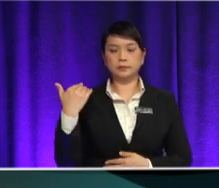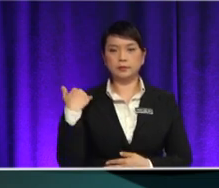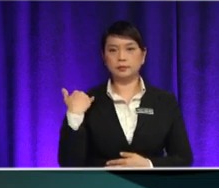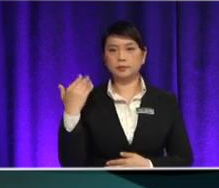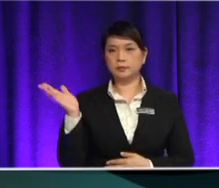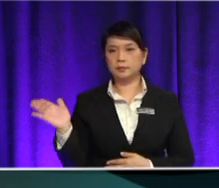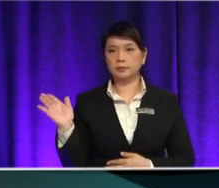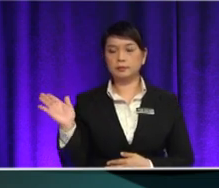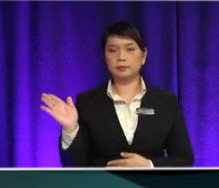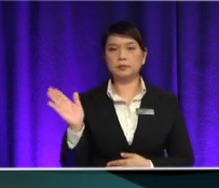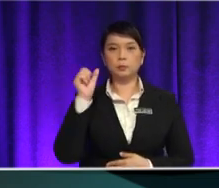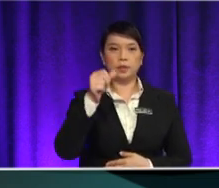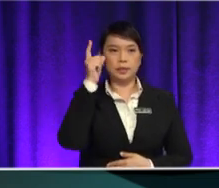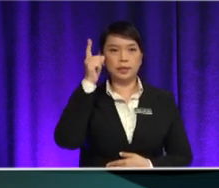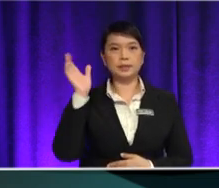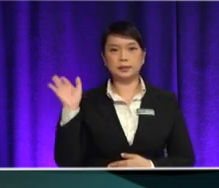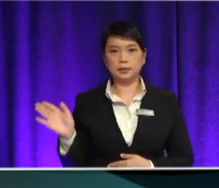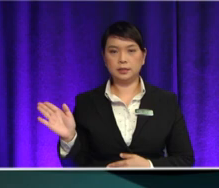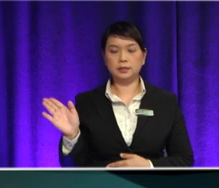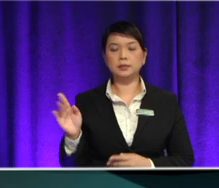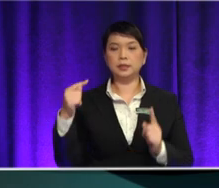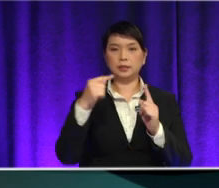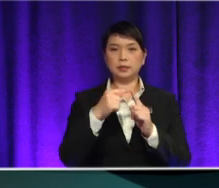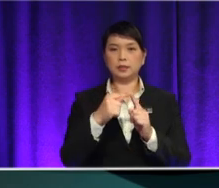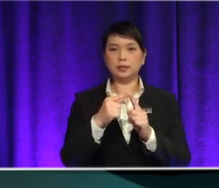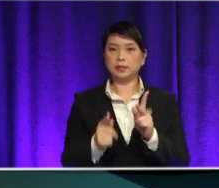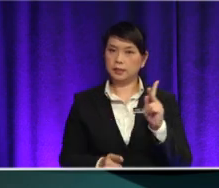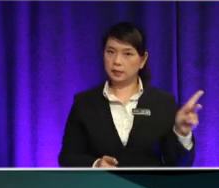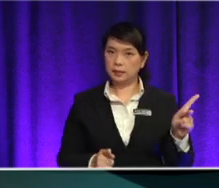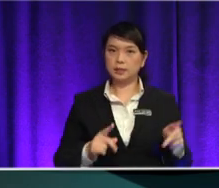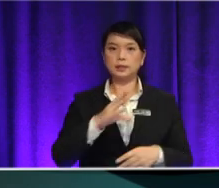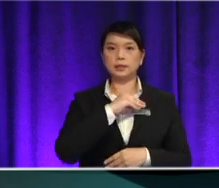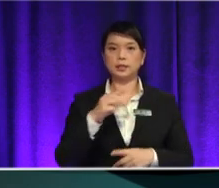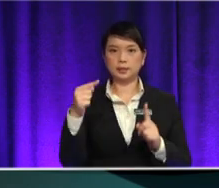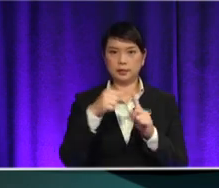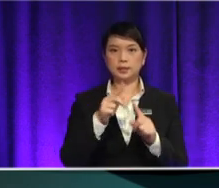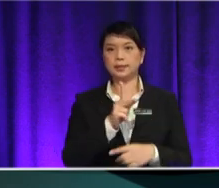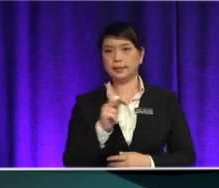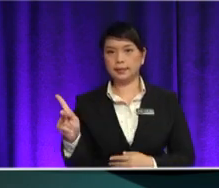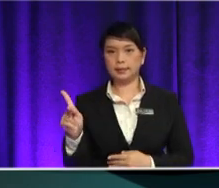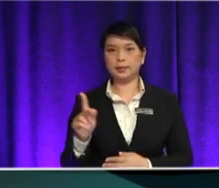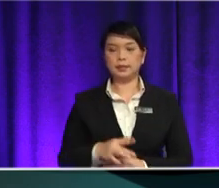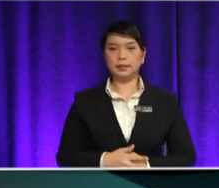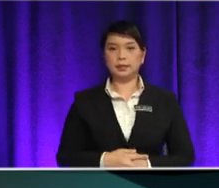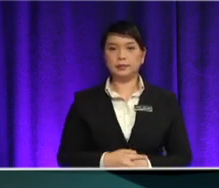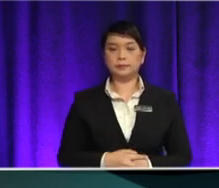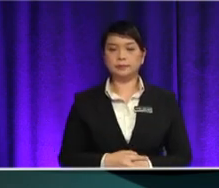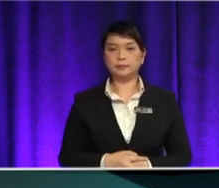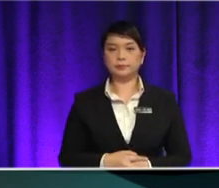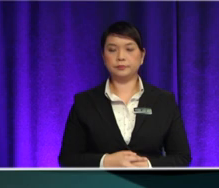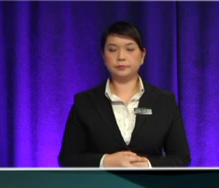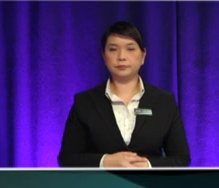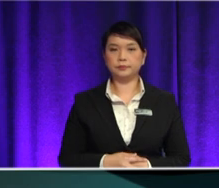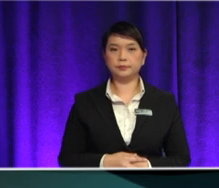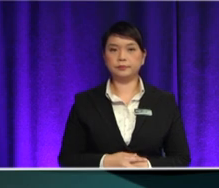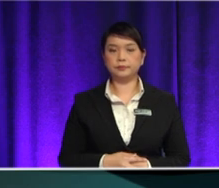juga pencong ke kiri. Okay. Kenapa kita sebut pencong? Sebab nampak dia bergerak daripada sini ke kanan kita.